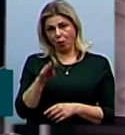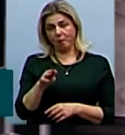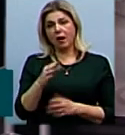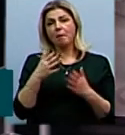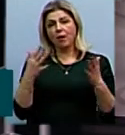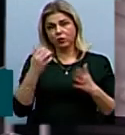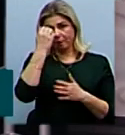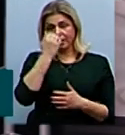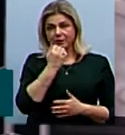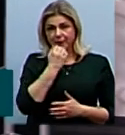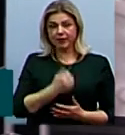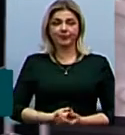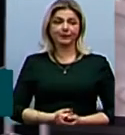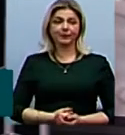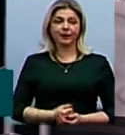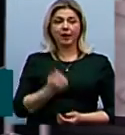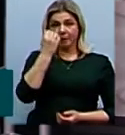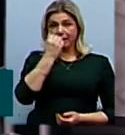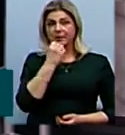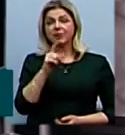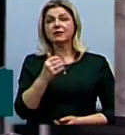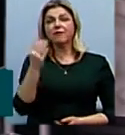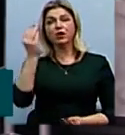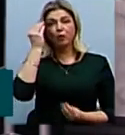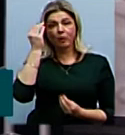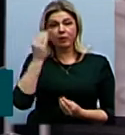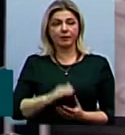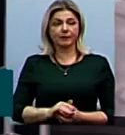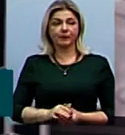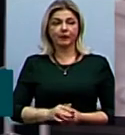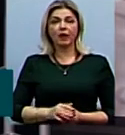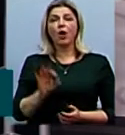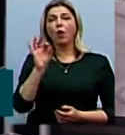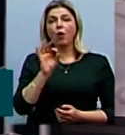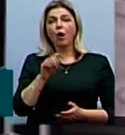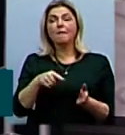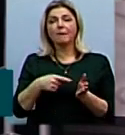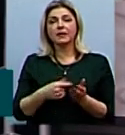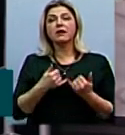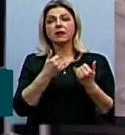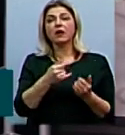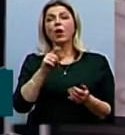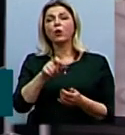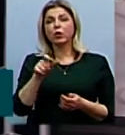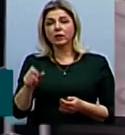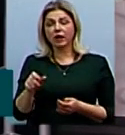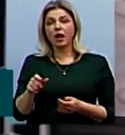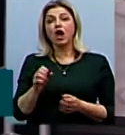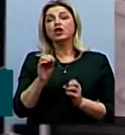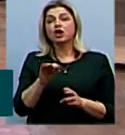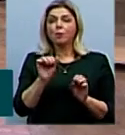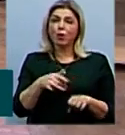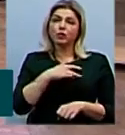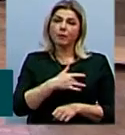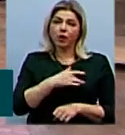большое. Дякуємо вам за вашу думку. Андрій, якщо щодо міста для людей, Це логічним чином нас можуть запідозрити в тому, що